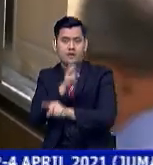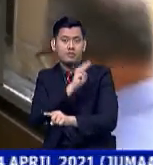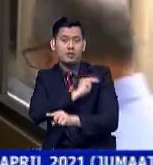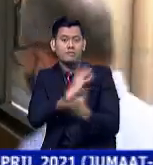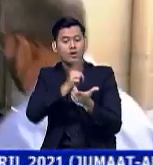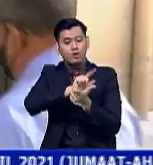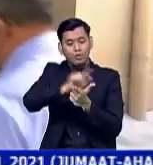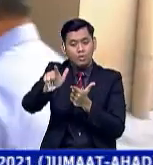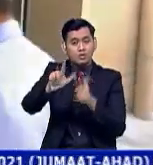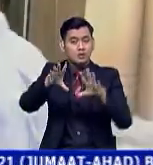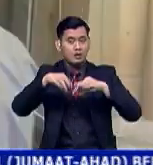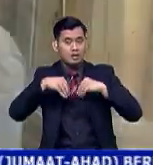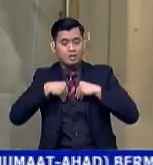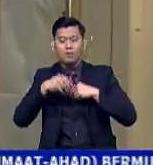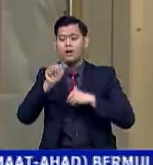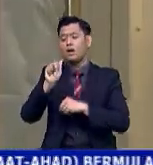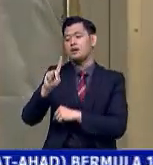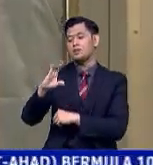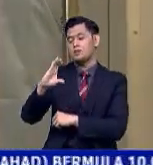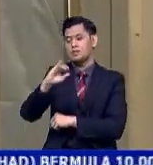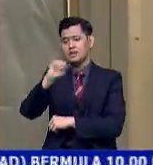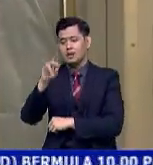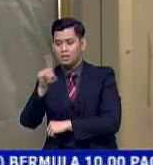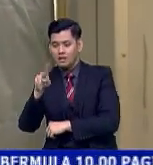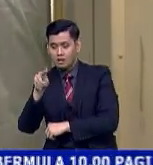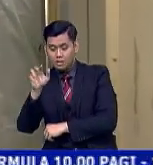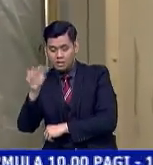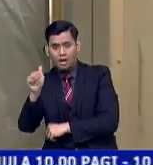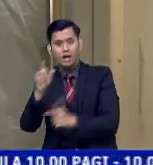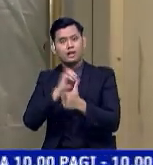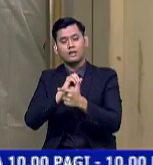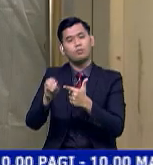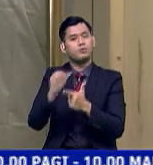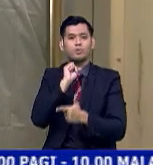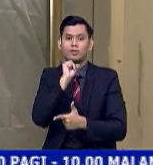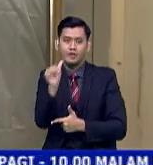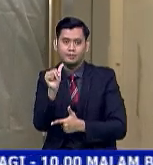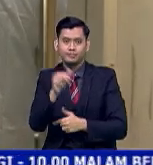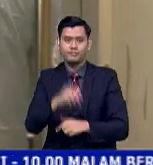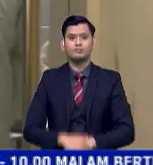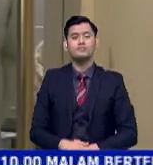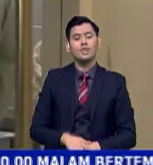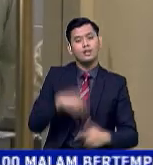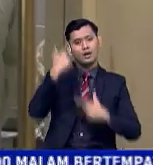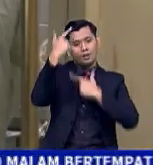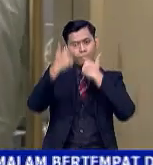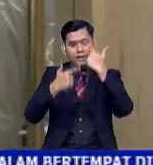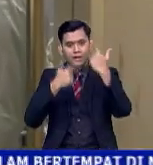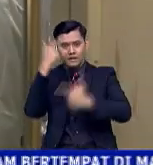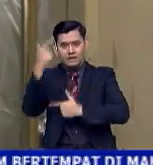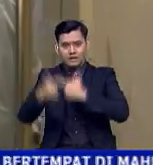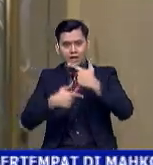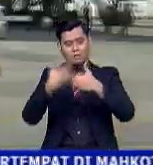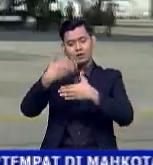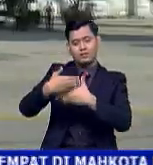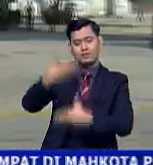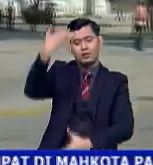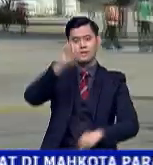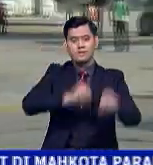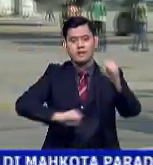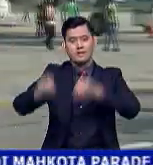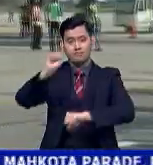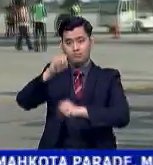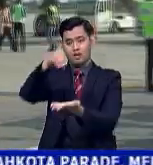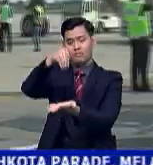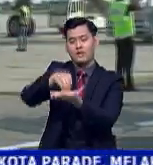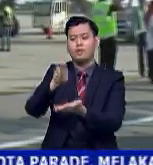Beliau mengulas perkara itu selepas lautan kerja ke Program Penyelidikan Kolaborasi Kejuruteraan Sains dan Teknologi DUSM.